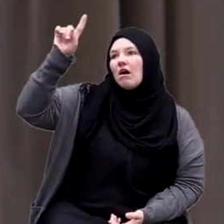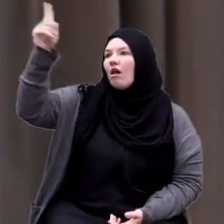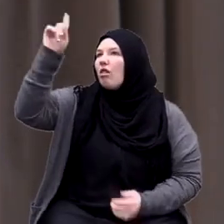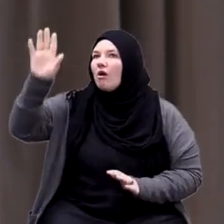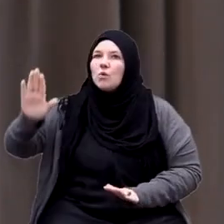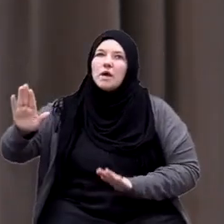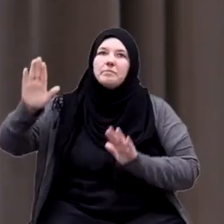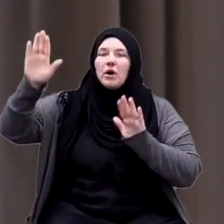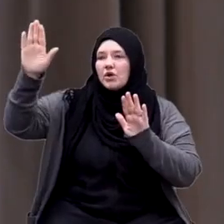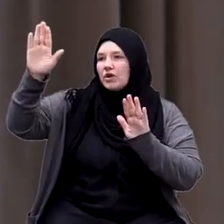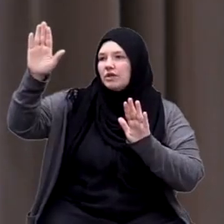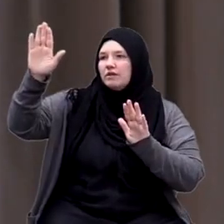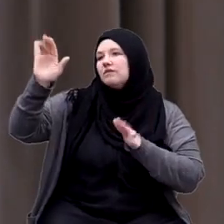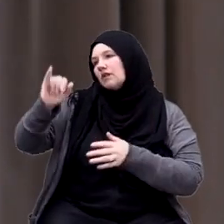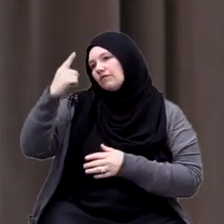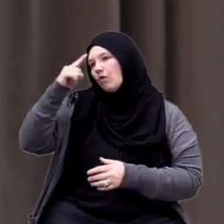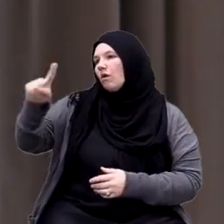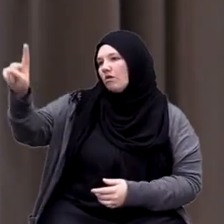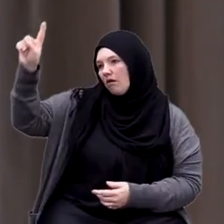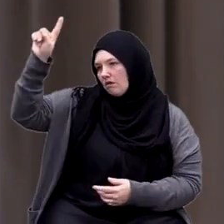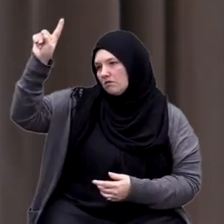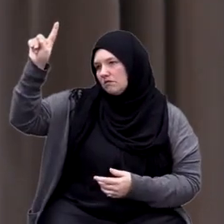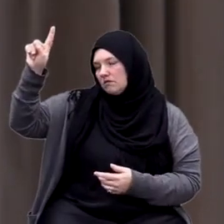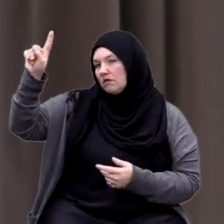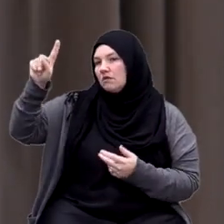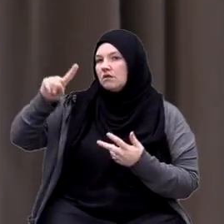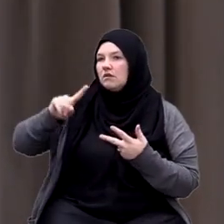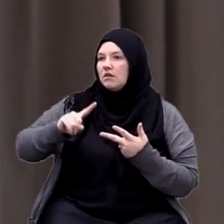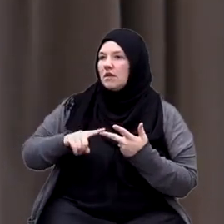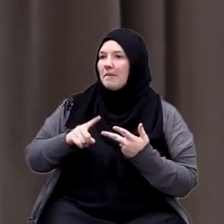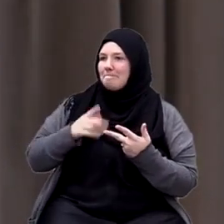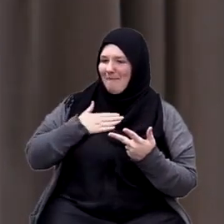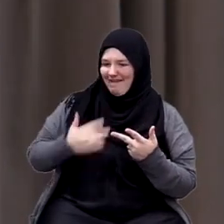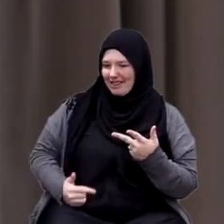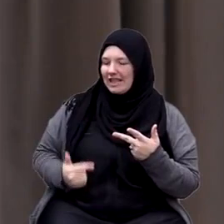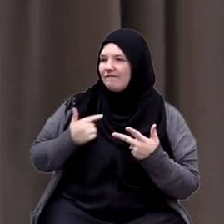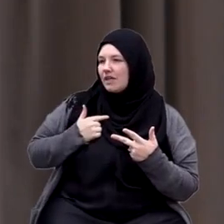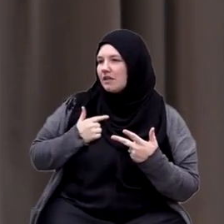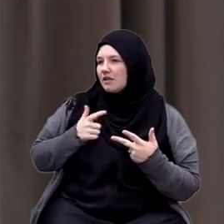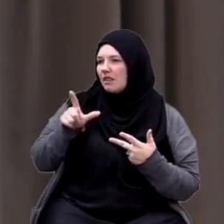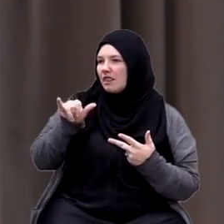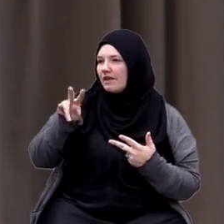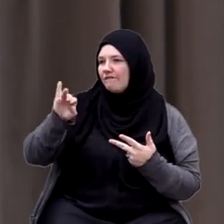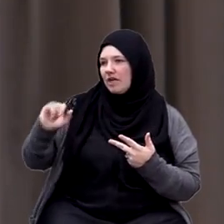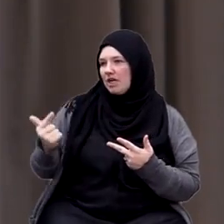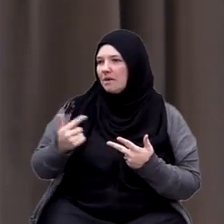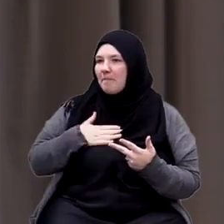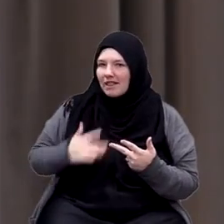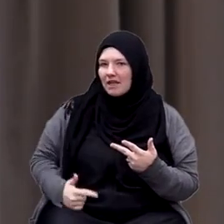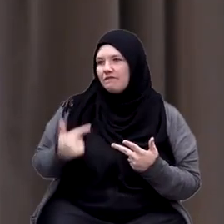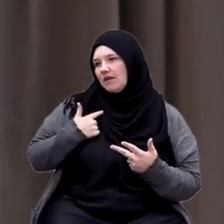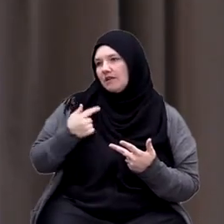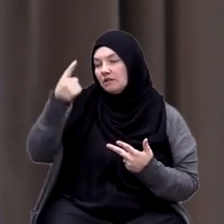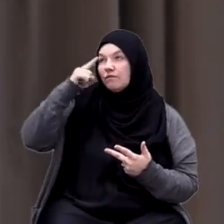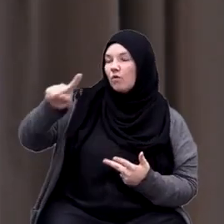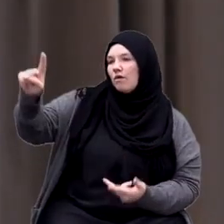Akbar, and sacrifice, that's an easy one. What about my living? وَمَحْيَايَ